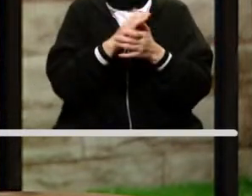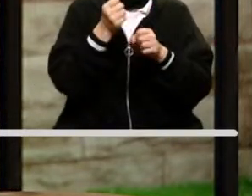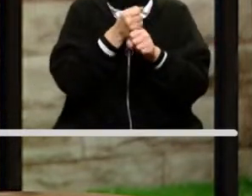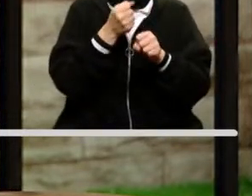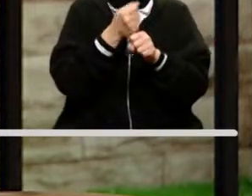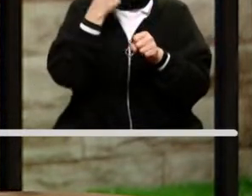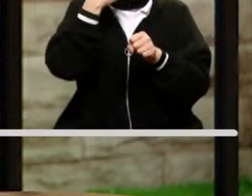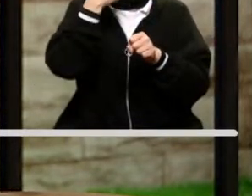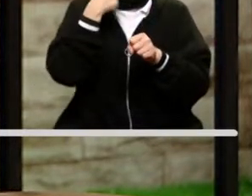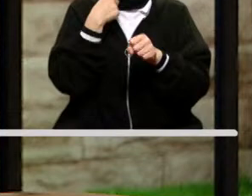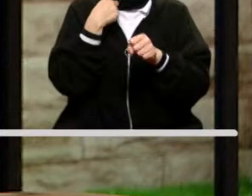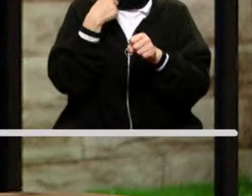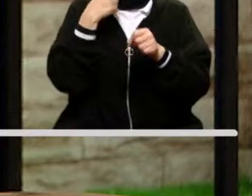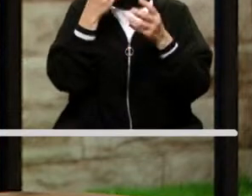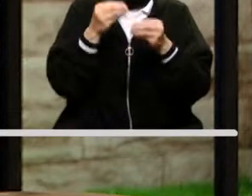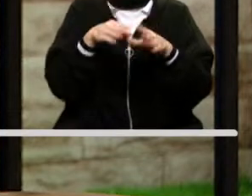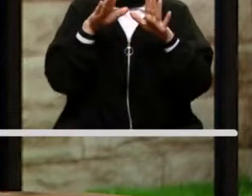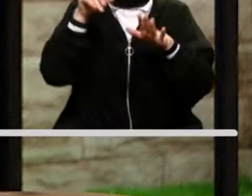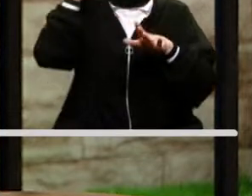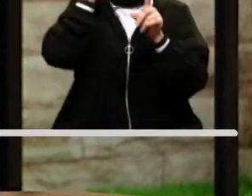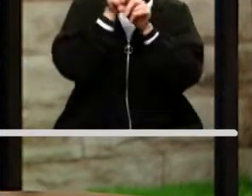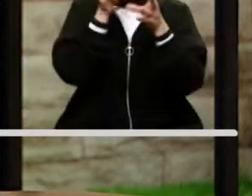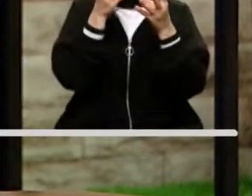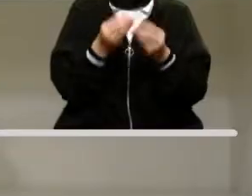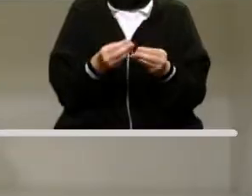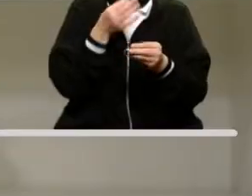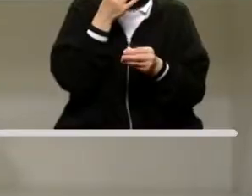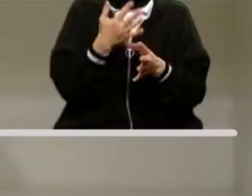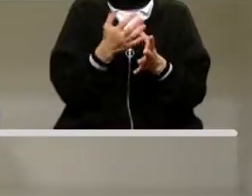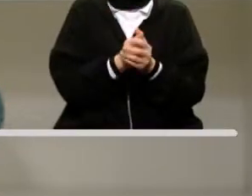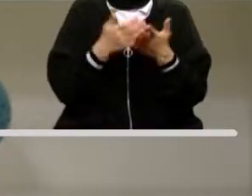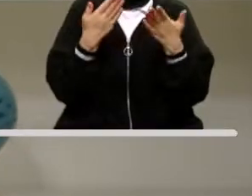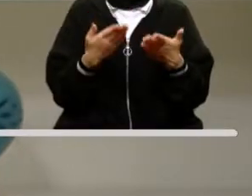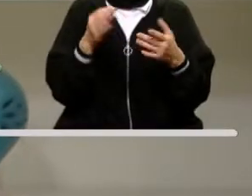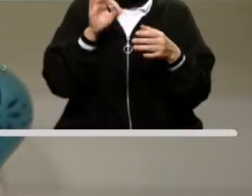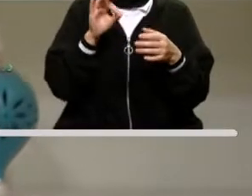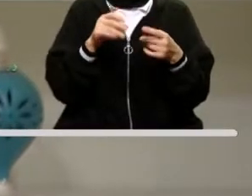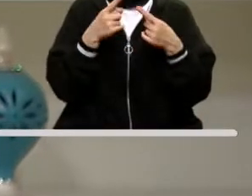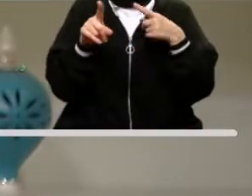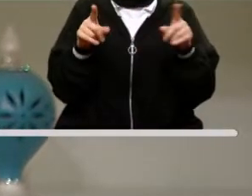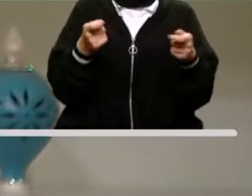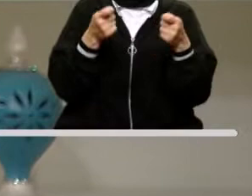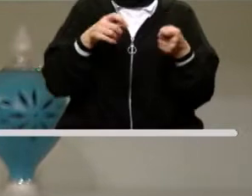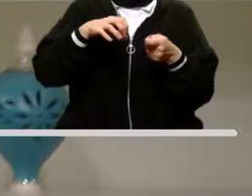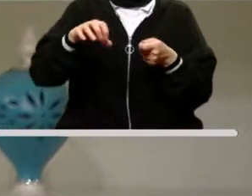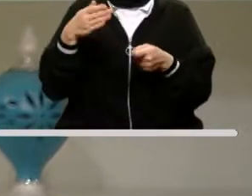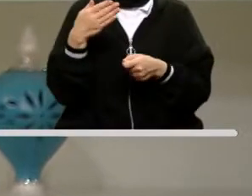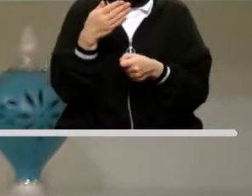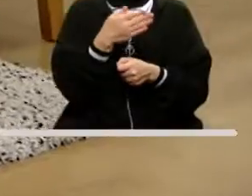en emin olana Allah'a emanet ediyorum. Hoşça kalın. Teşekkür ediyorum. Çok teşekkür ediyorum. Sağ olun. Evet efendim, şimdi artık muhtelif işler köşemize